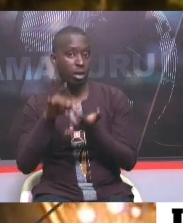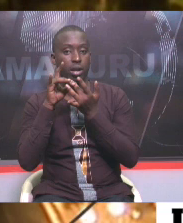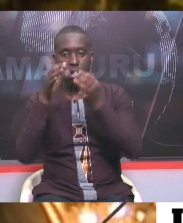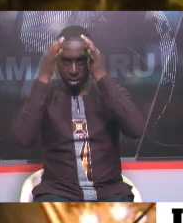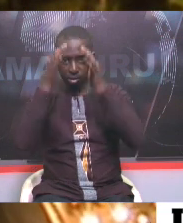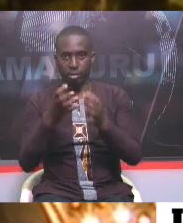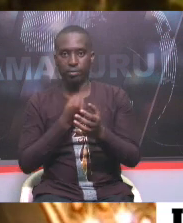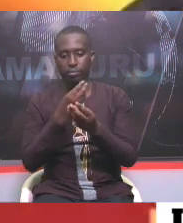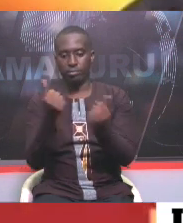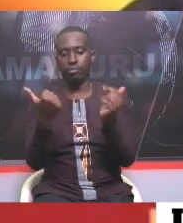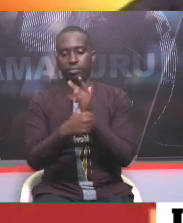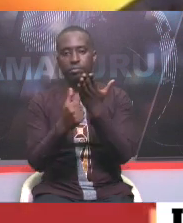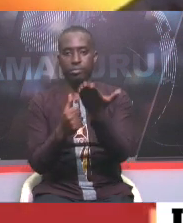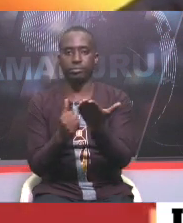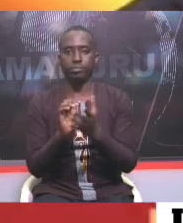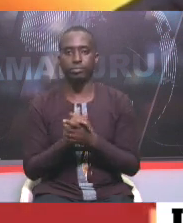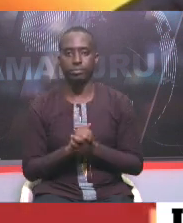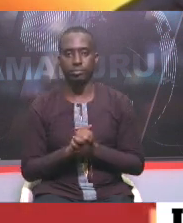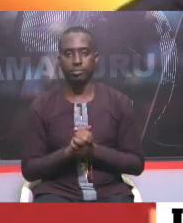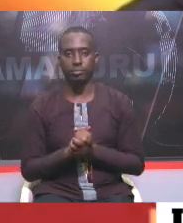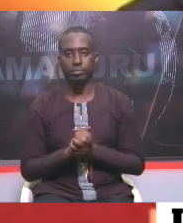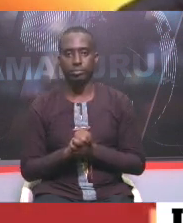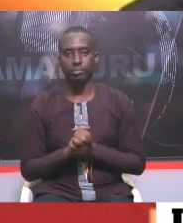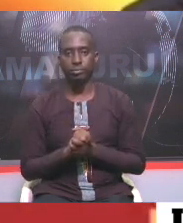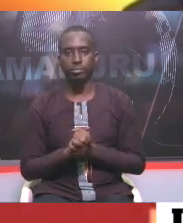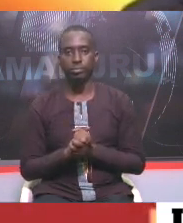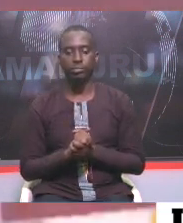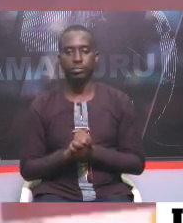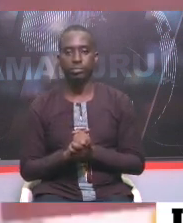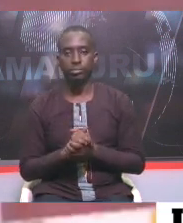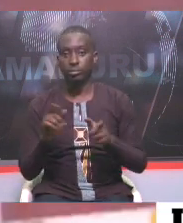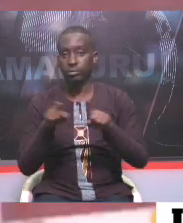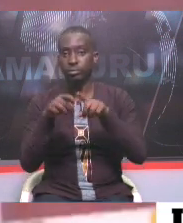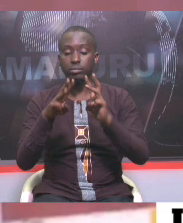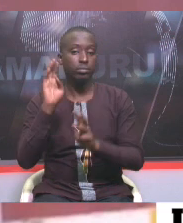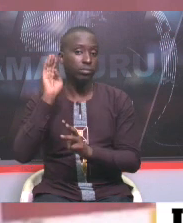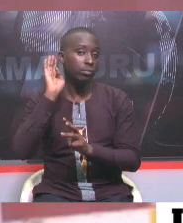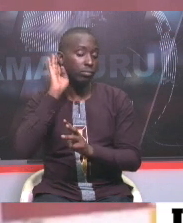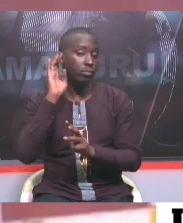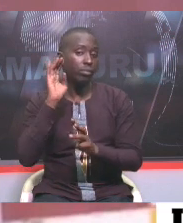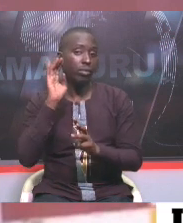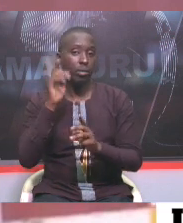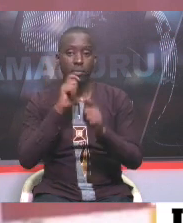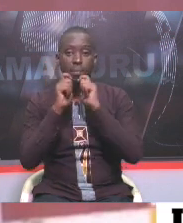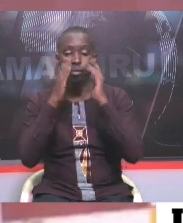zafashwe mu gukemura iki kibazo. Murakoze nk'uko mu nkuru babivuze umunyamakuru yavuze